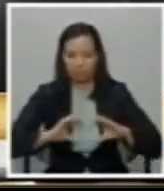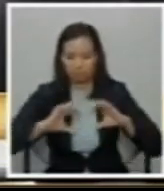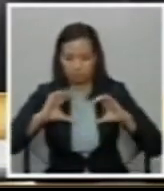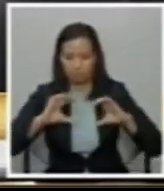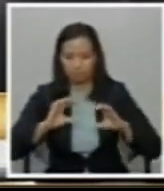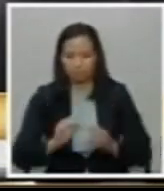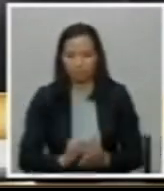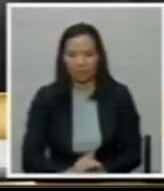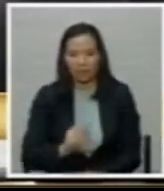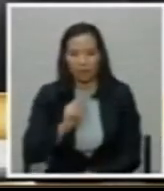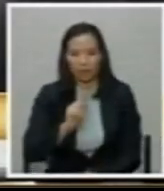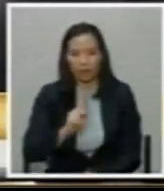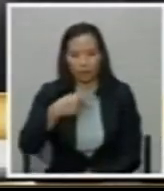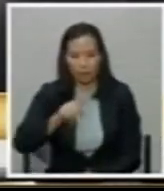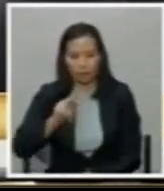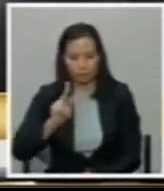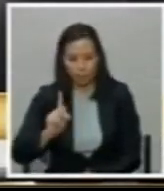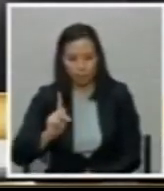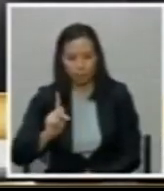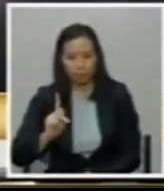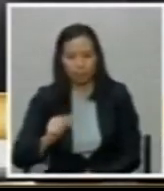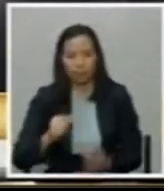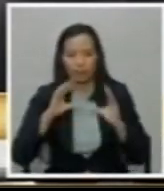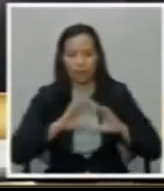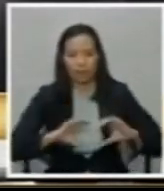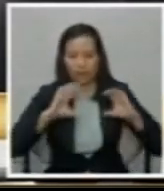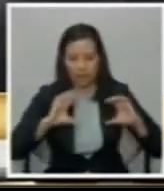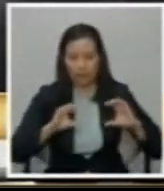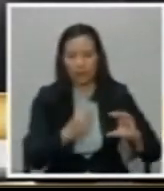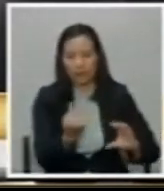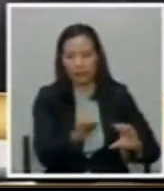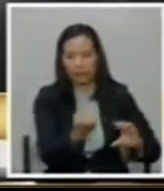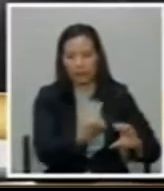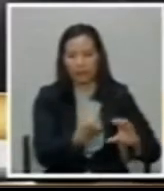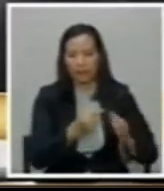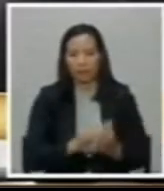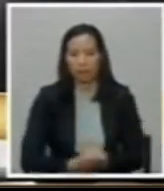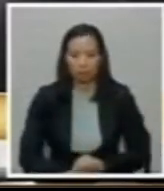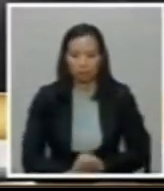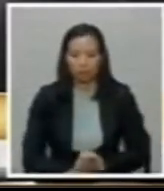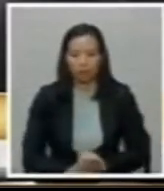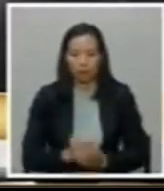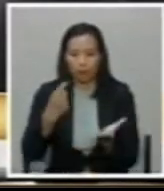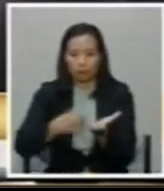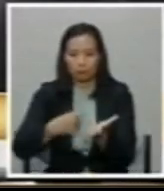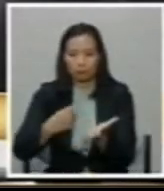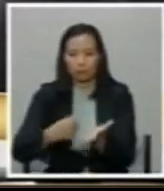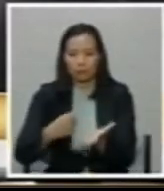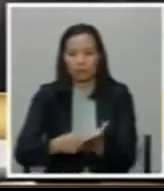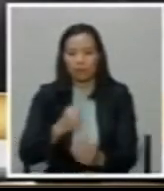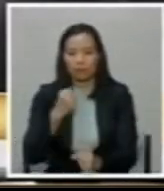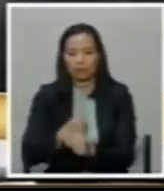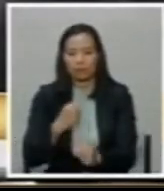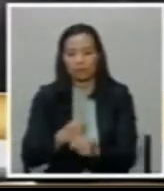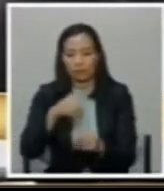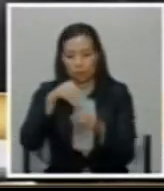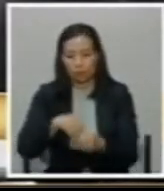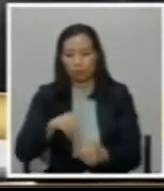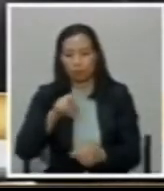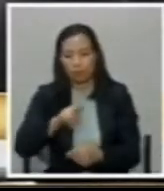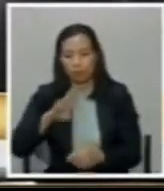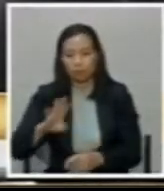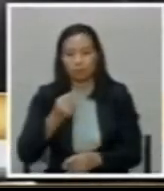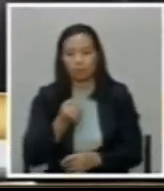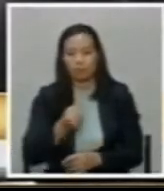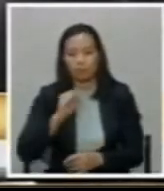เช่นกบข.ก็เป็นเฉพาะแต่ข้าราชการนะครับหรือประกันสังคมก็เฉพาะคนในระบบ15ล้าน